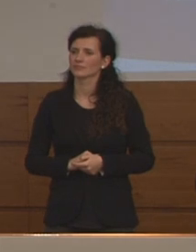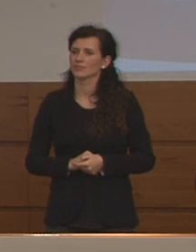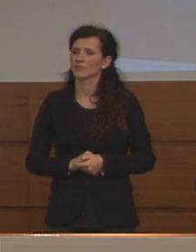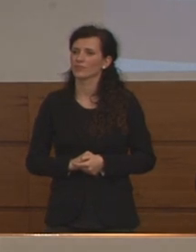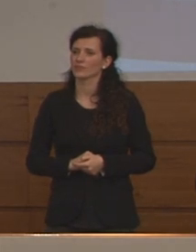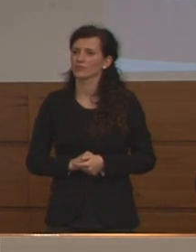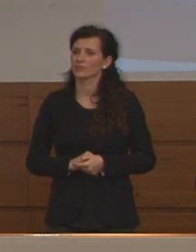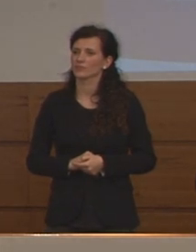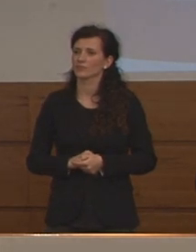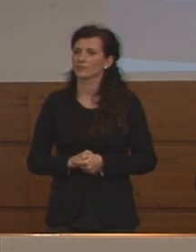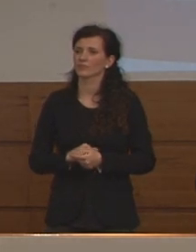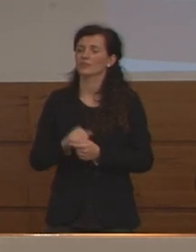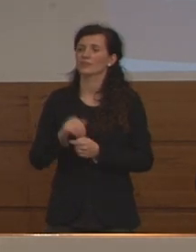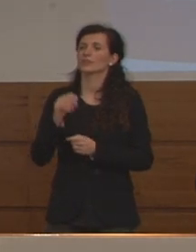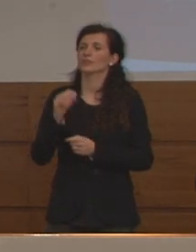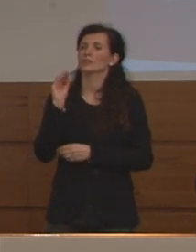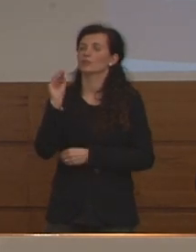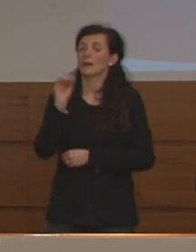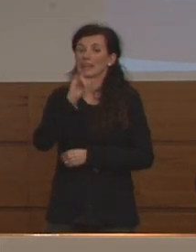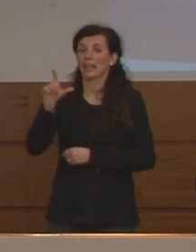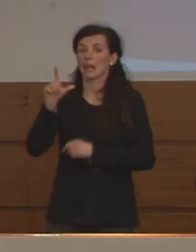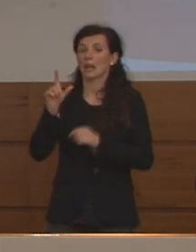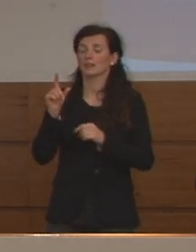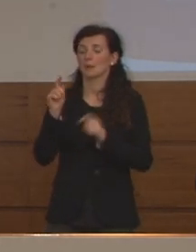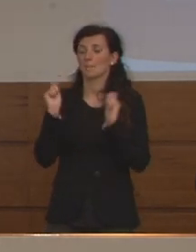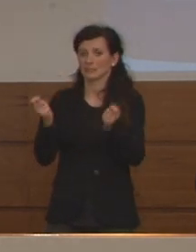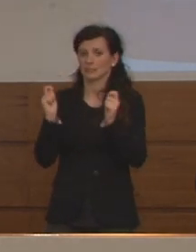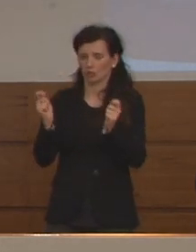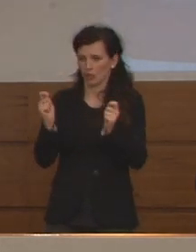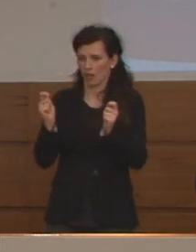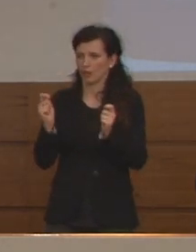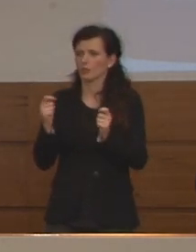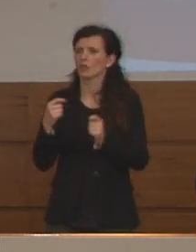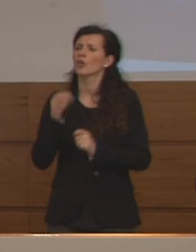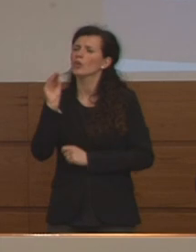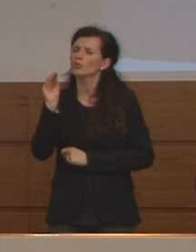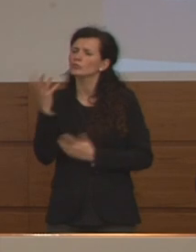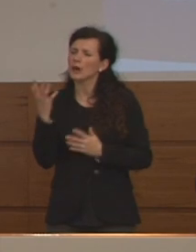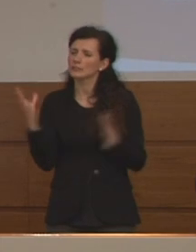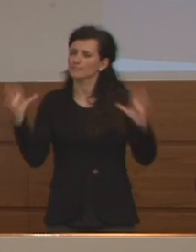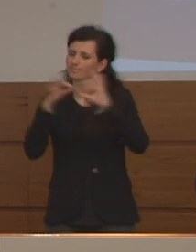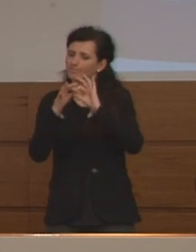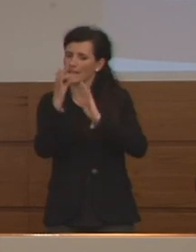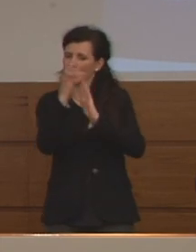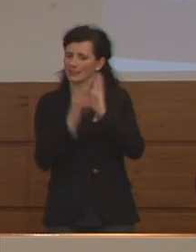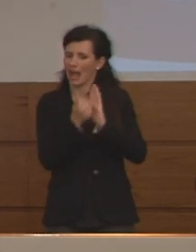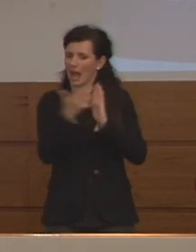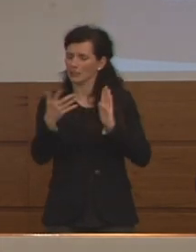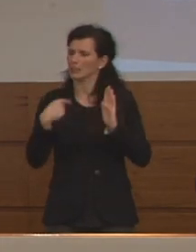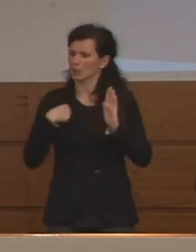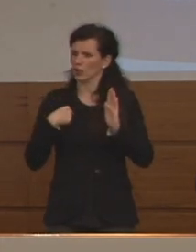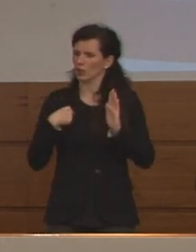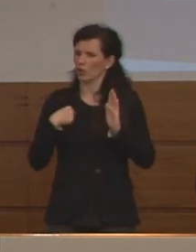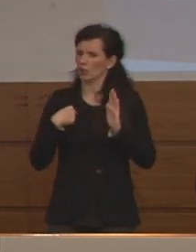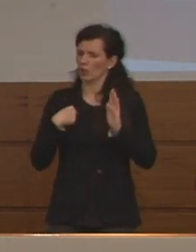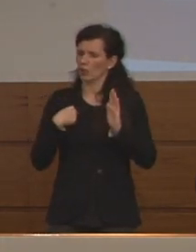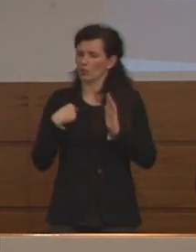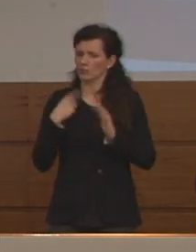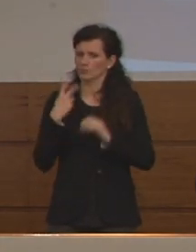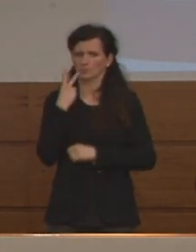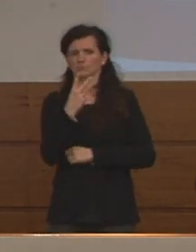se la sono mauro evangelisti messaggero volevo tornare su sui dati a me colpisce che abbiamo due realtà qualche numero negativo